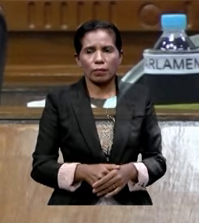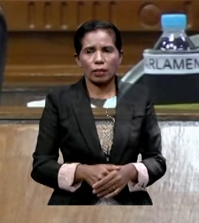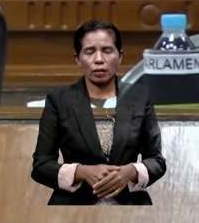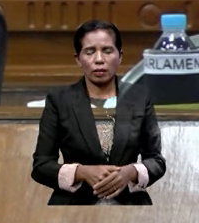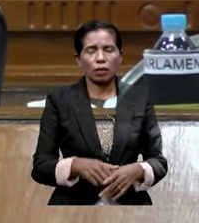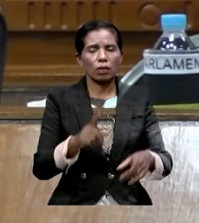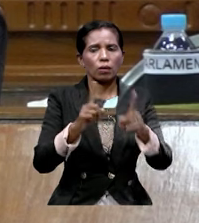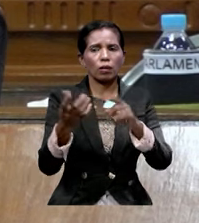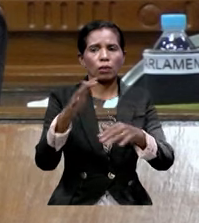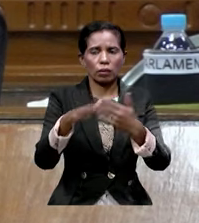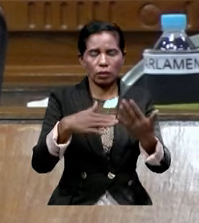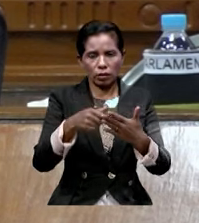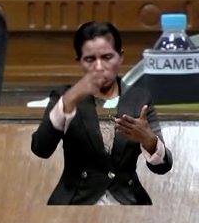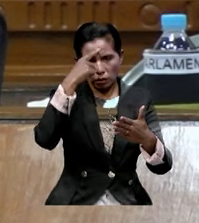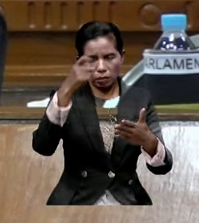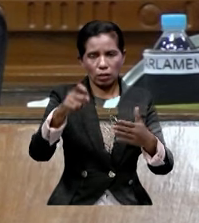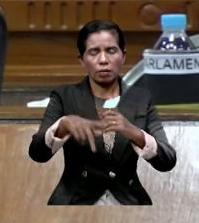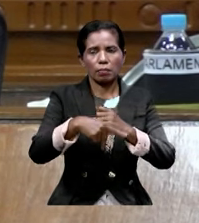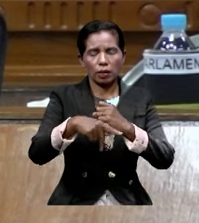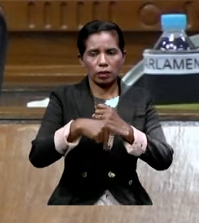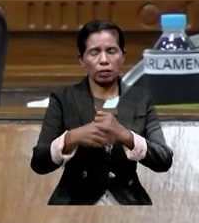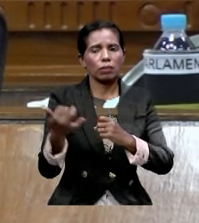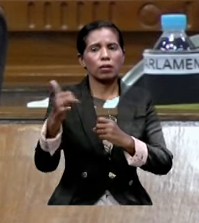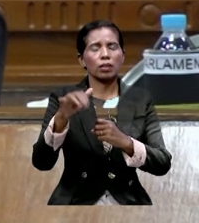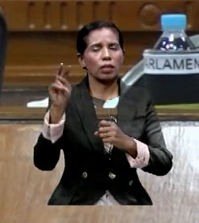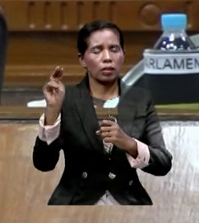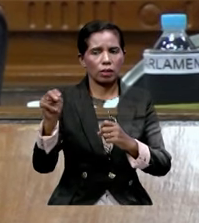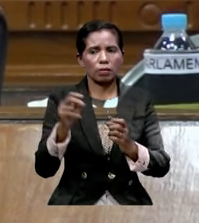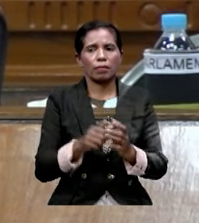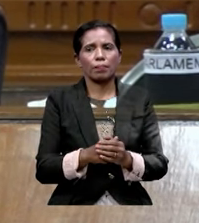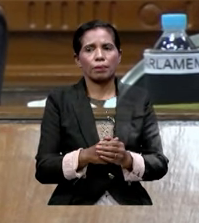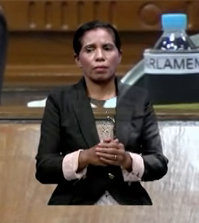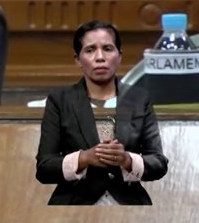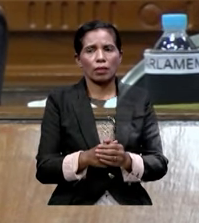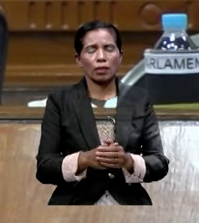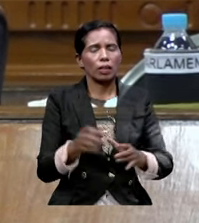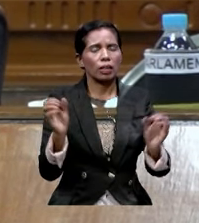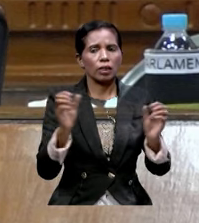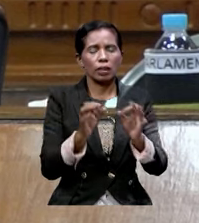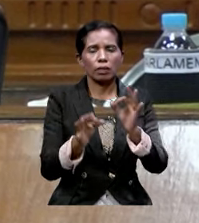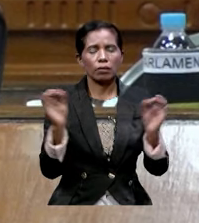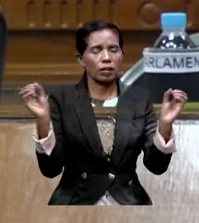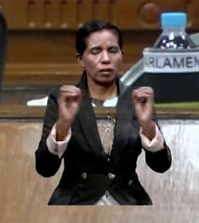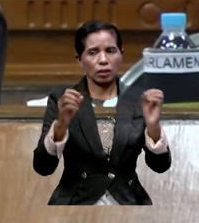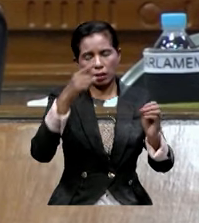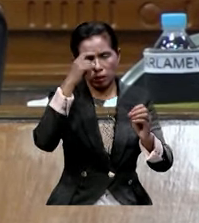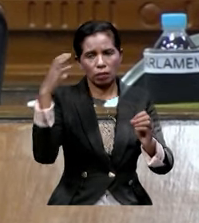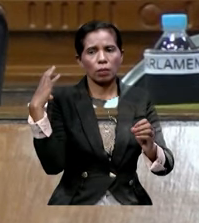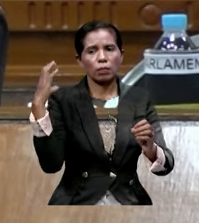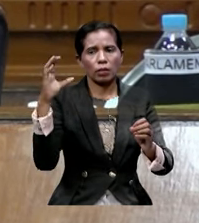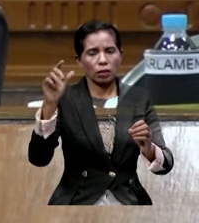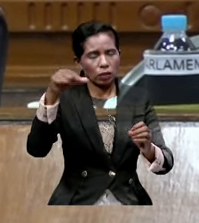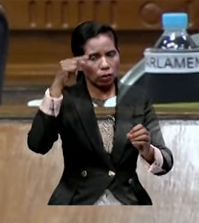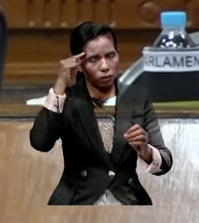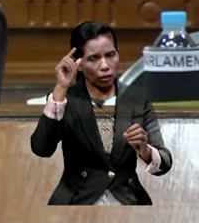l'obisira tamane bancare sernia ne sovrano e quando lei ha un incandamento tamane competenza governi